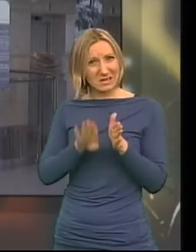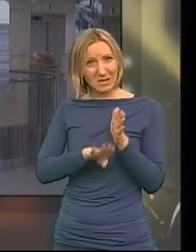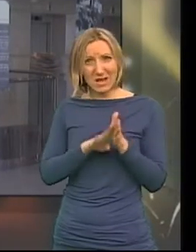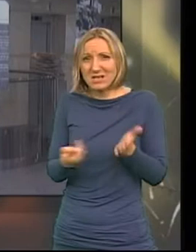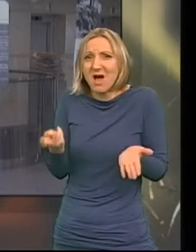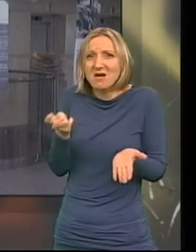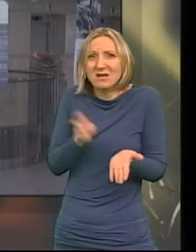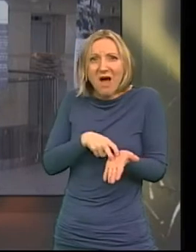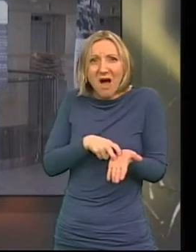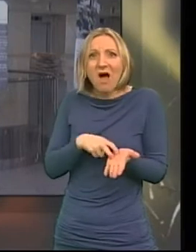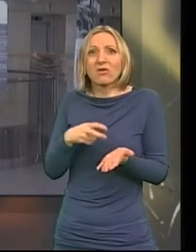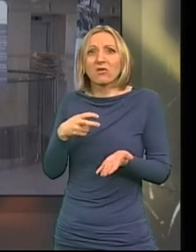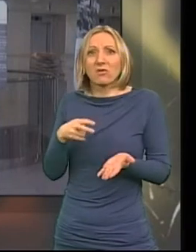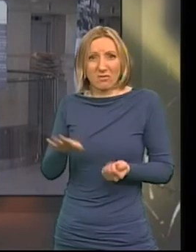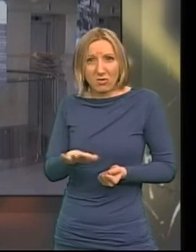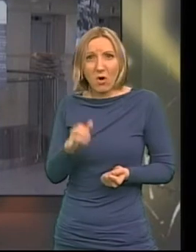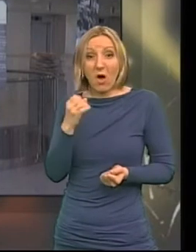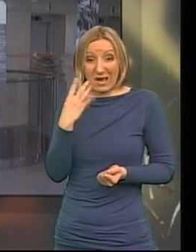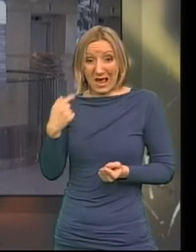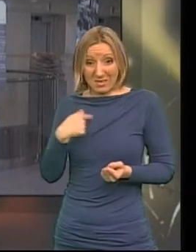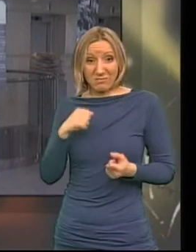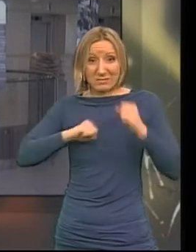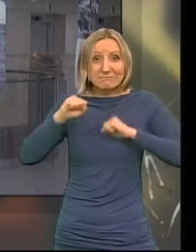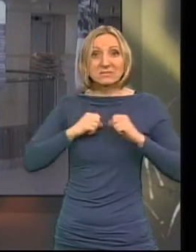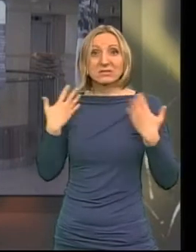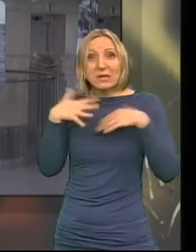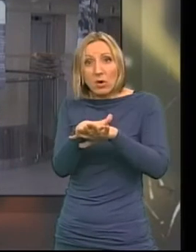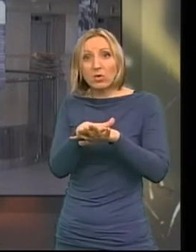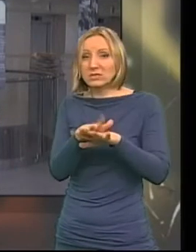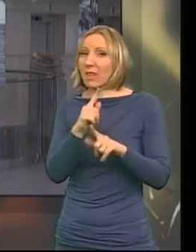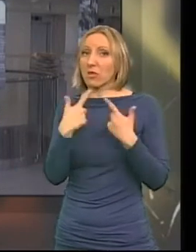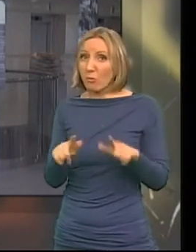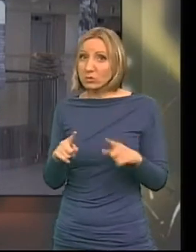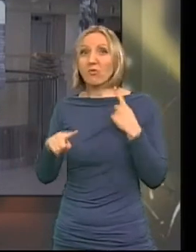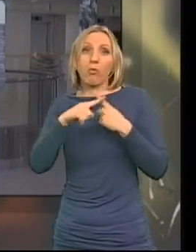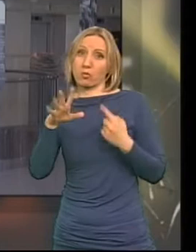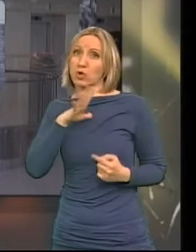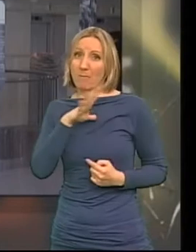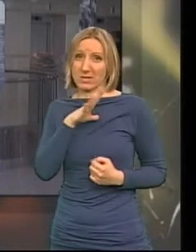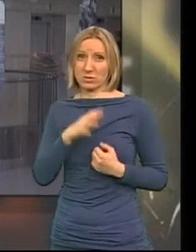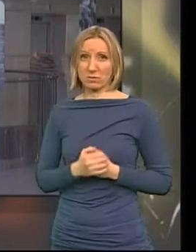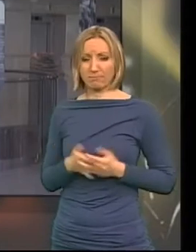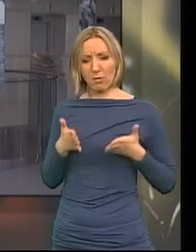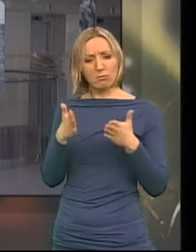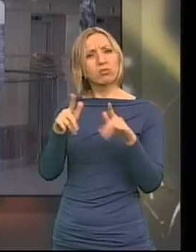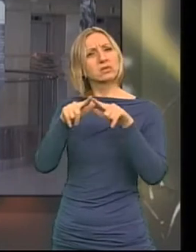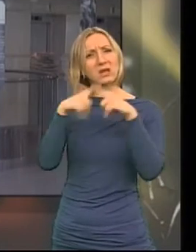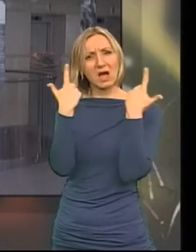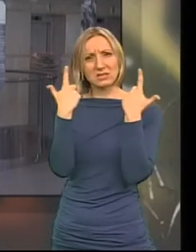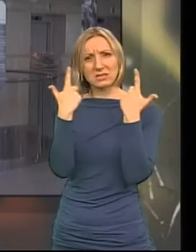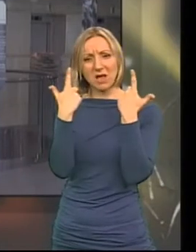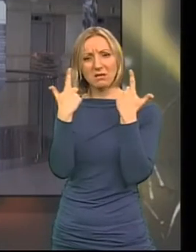ranoj dobi, u vreme kada težimo inkluziji, nedopustiv je koliko i opasan. Put je jasan.